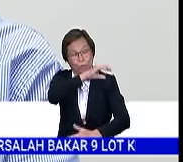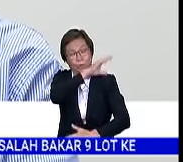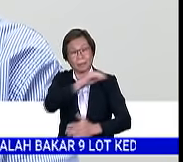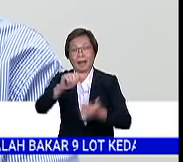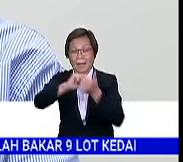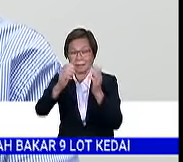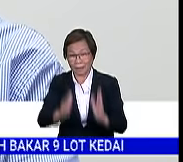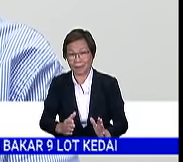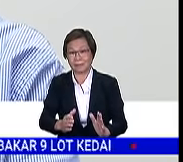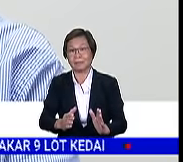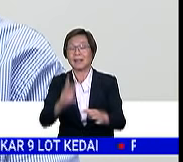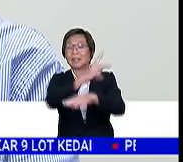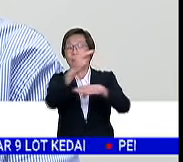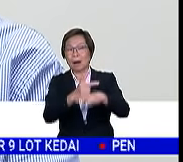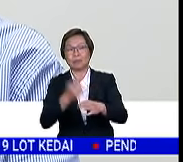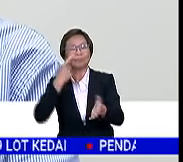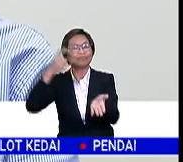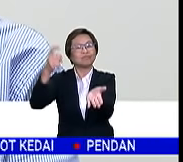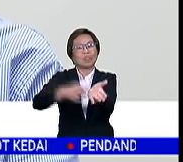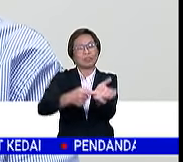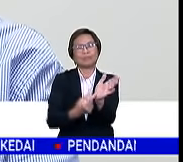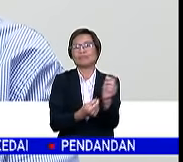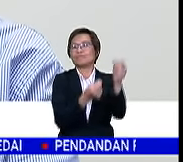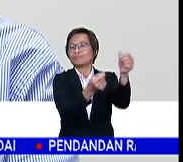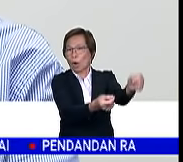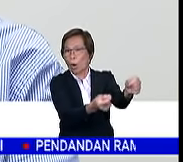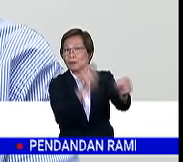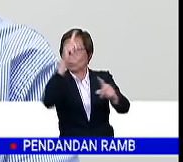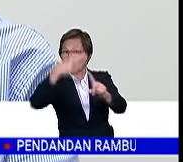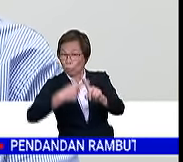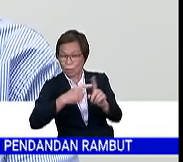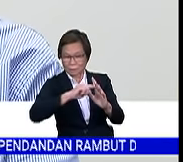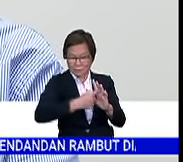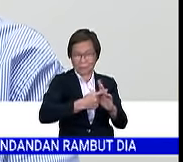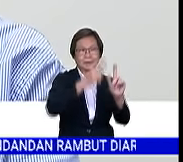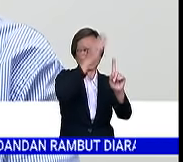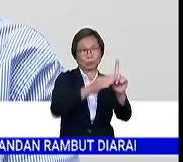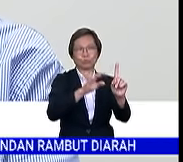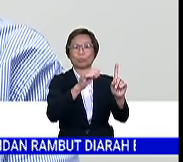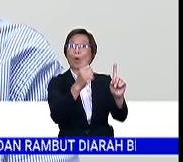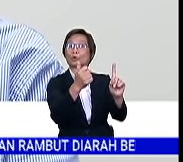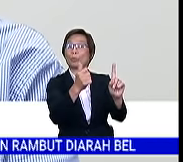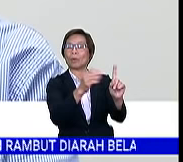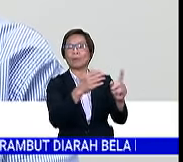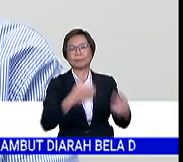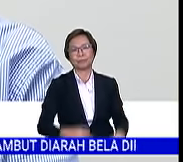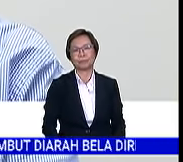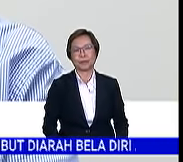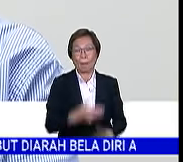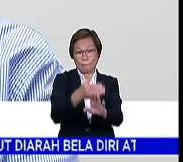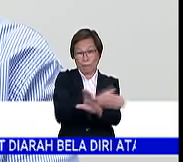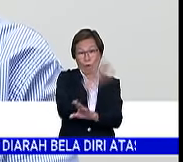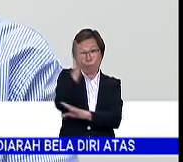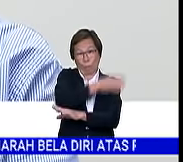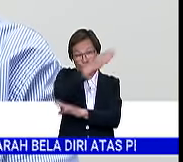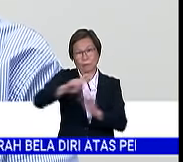akan diberikan notis selama satu bulan bermula 1 Oktober ini, sebelum pembubaran